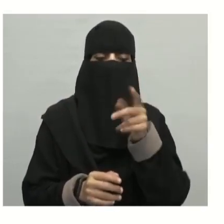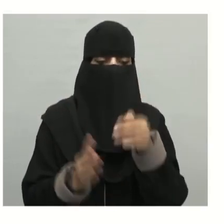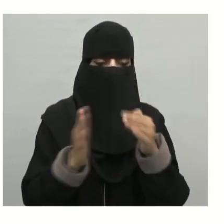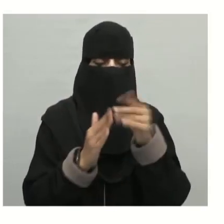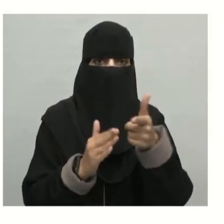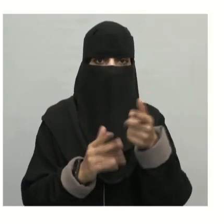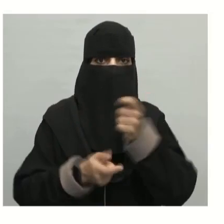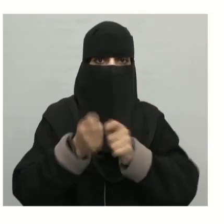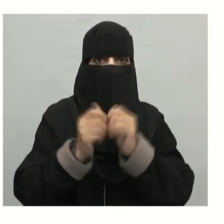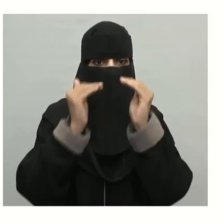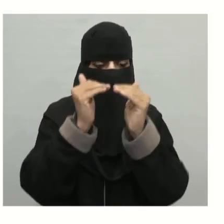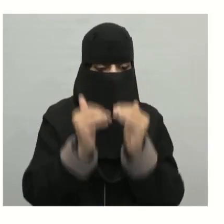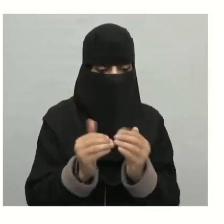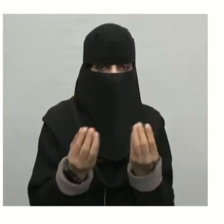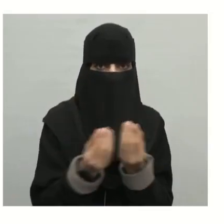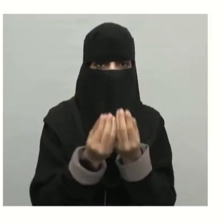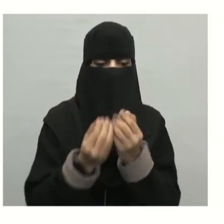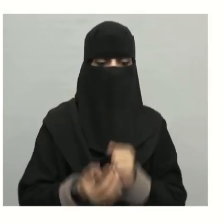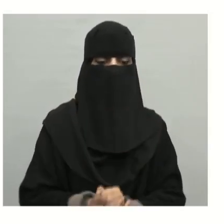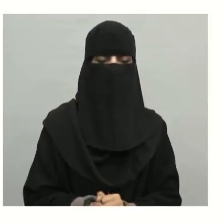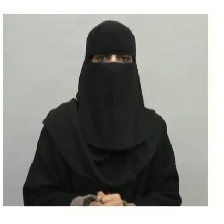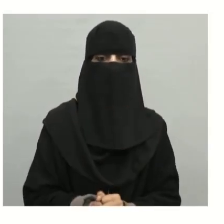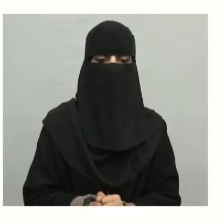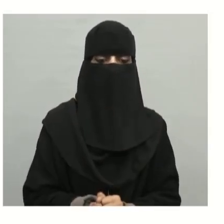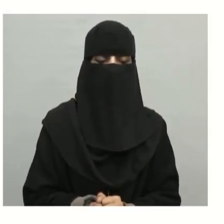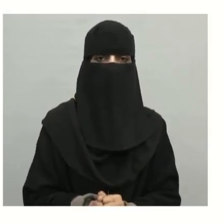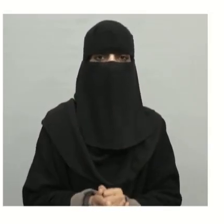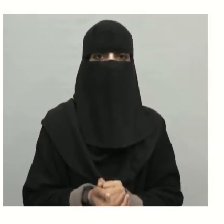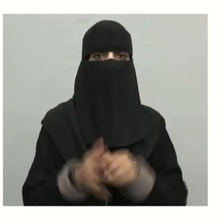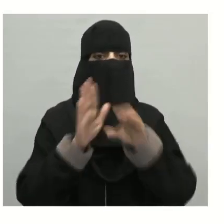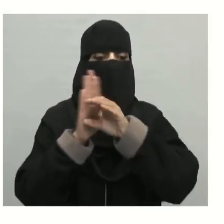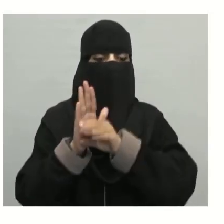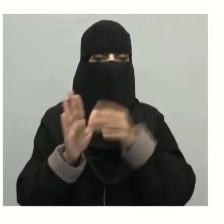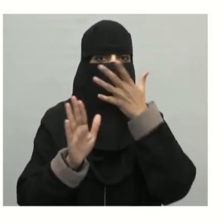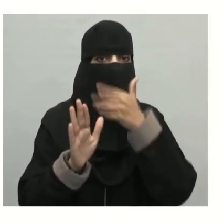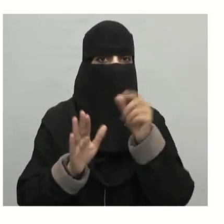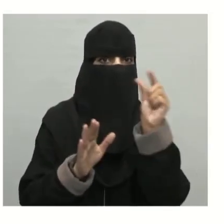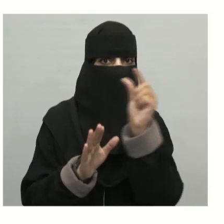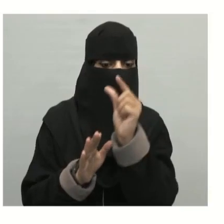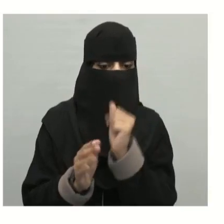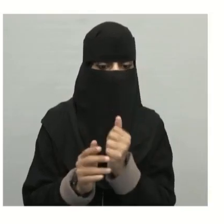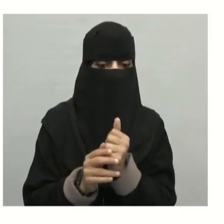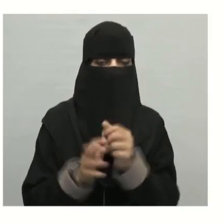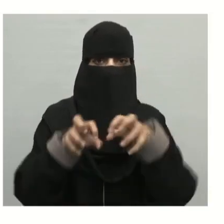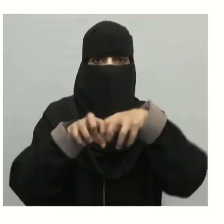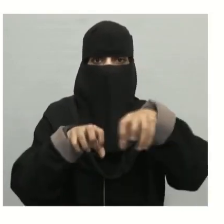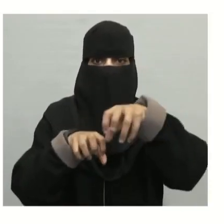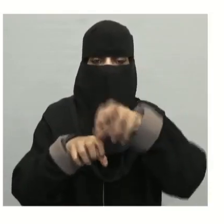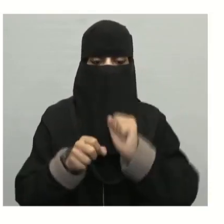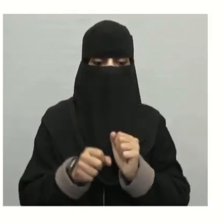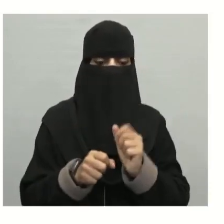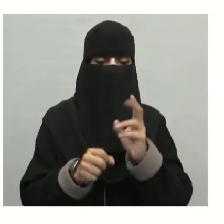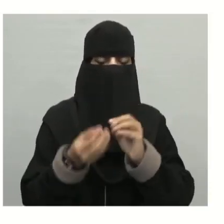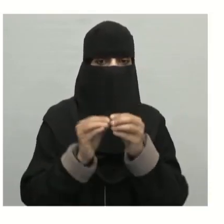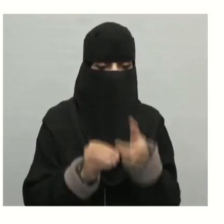ملاحظه كيف تنتظم معا خصائص المعادن الشكل البلوري الانفصام والمكسر